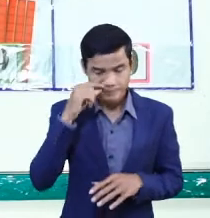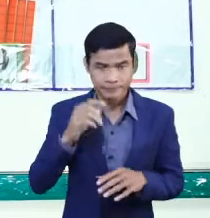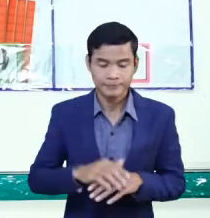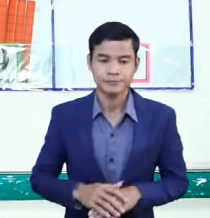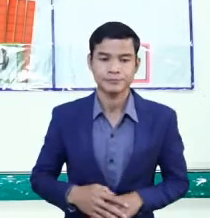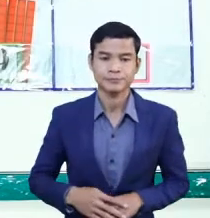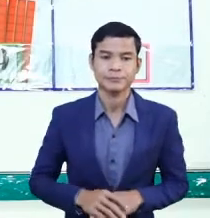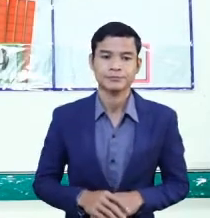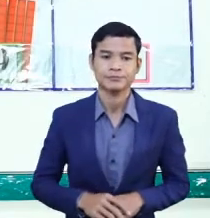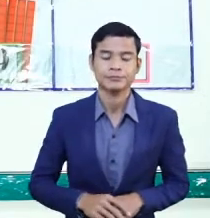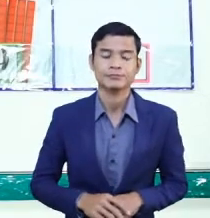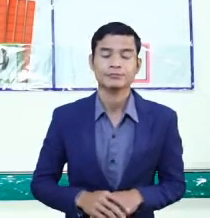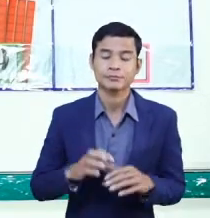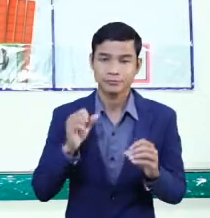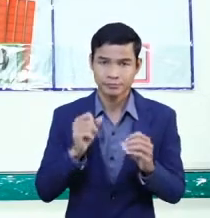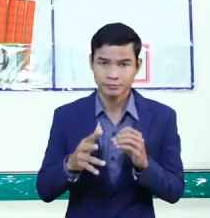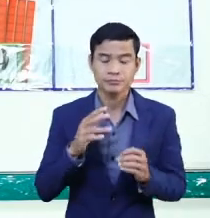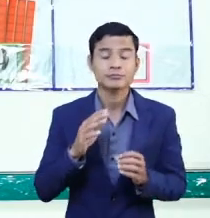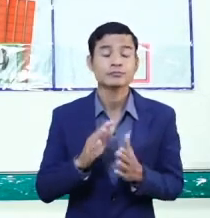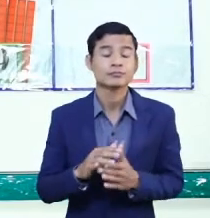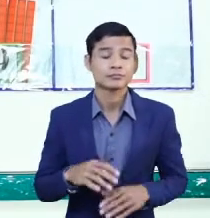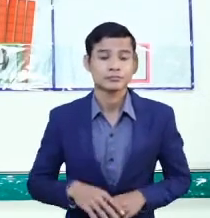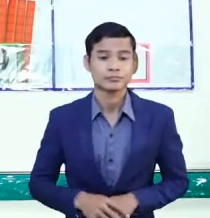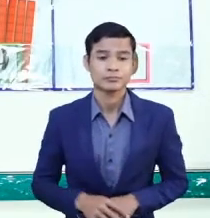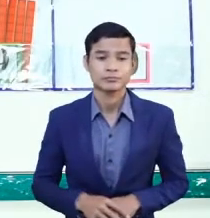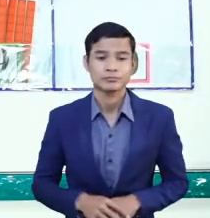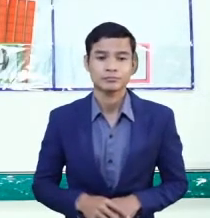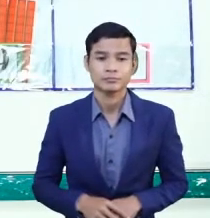2550ដកឲ្យ960ចឹងណាតោះយើងចាប់ផ្ដើម